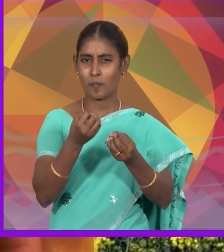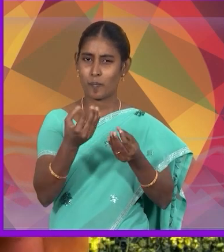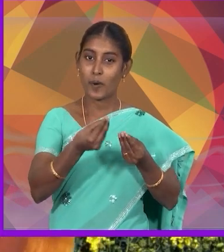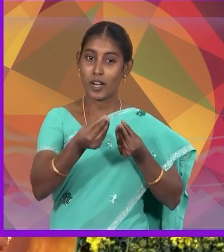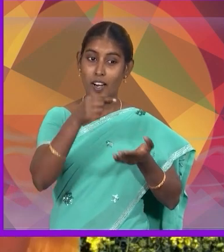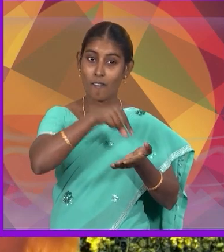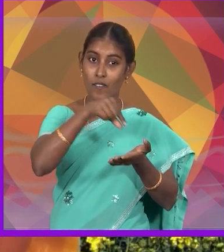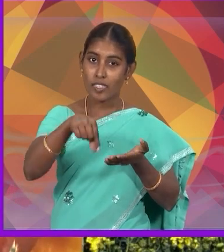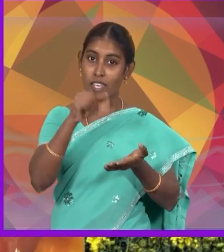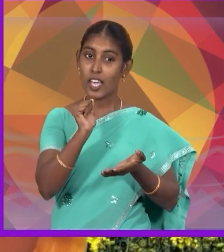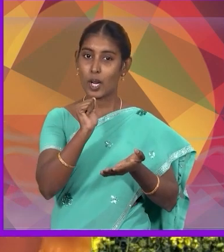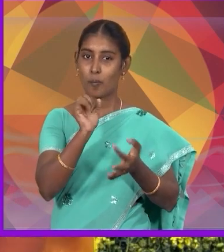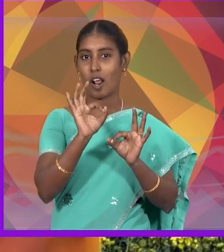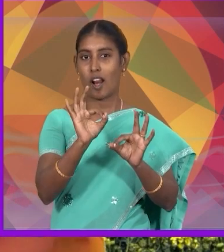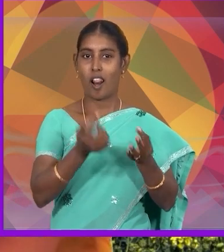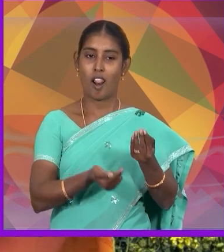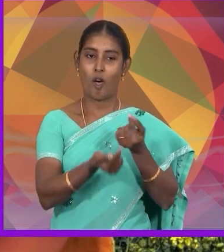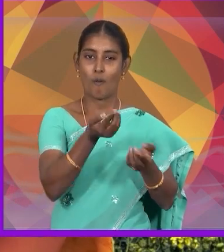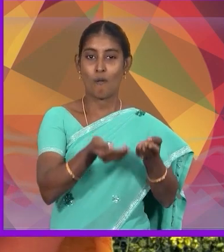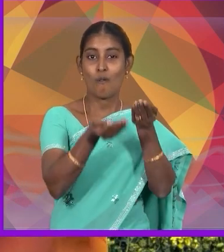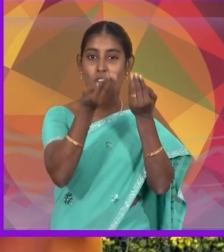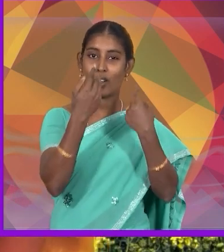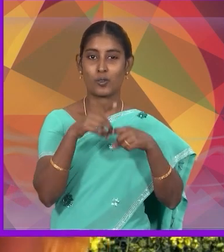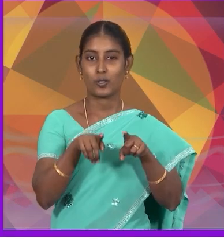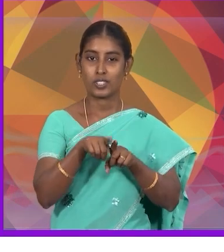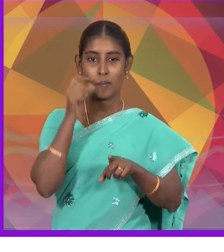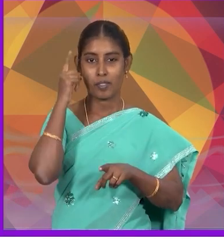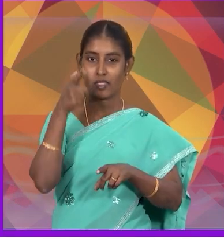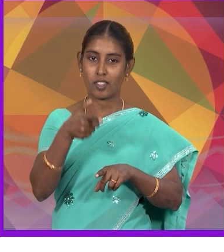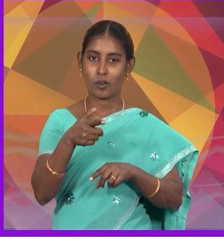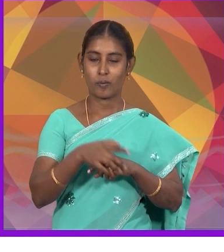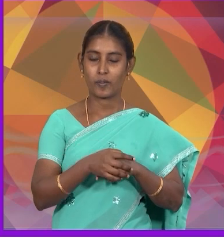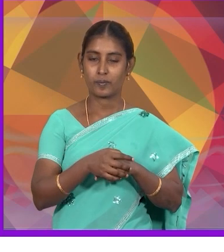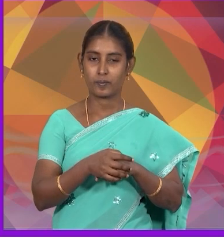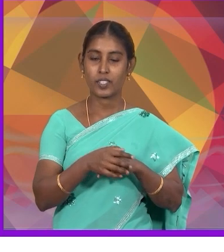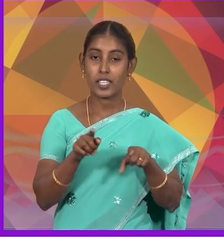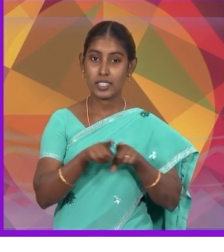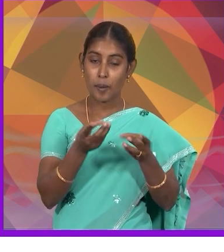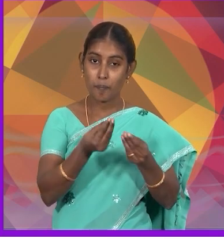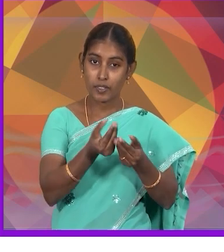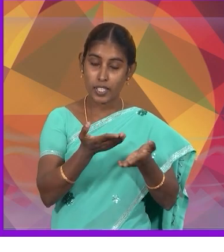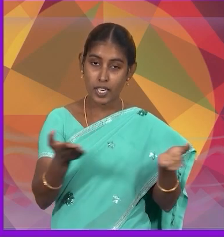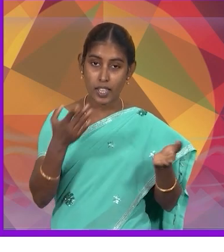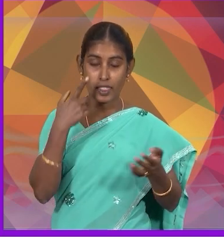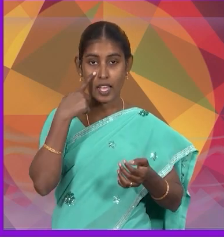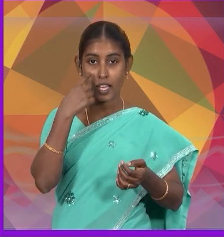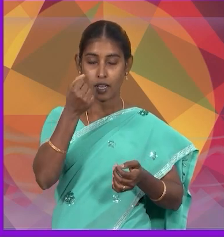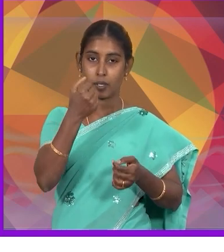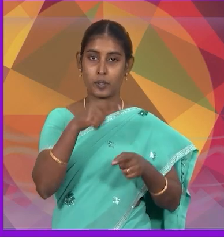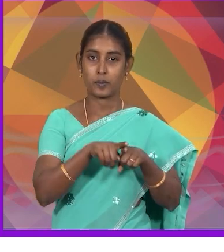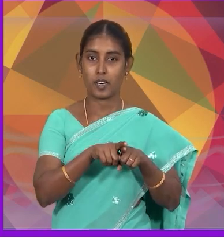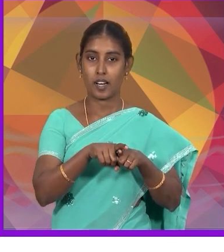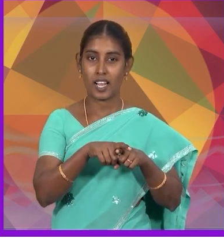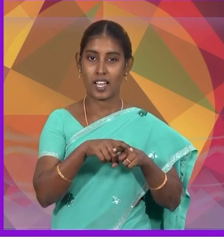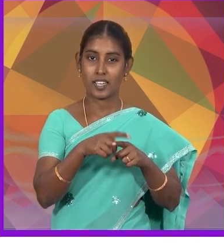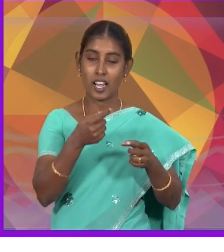தெரிஞ்சிருப்பீங்க. ஒரு நிலத்துல என்ன பயிர் பண்ணலாம்னு தெரிஞ்சிருக்கணுங்க. நிலத்தை தெரிவு செய்தல், நாற்று